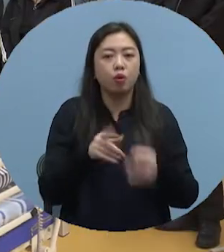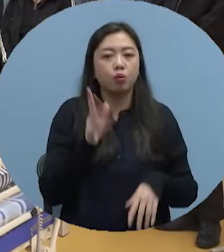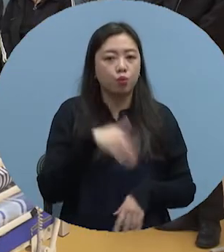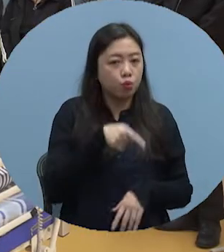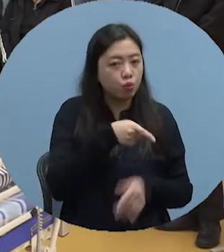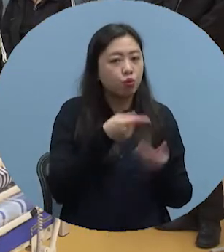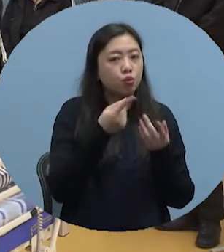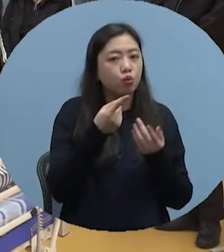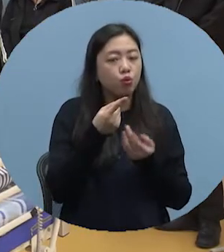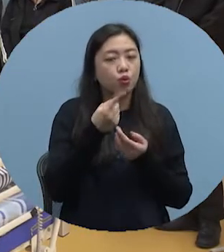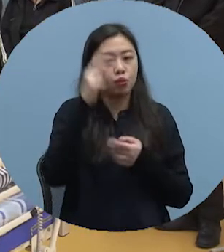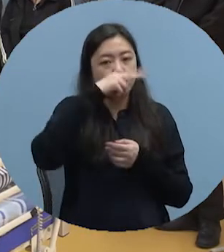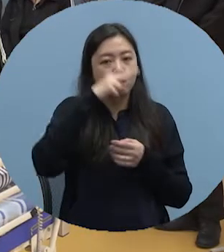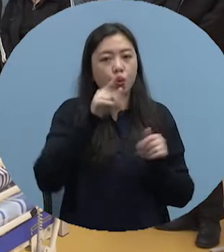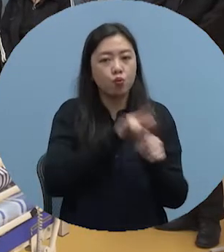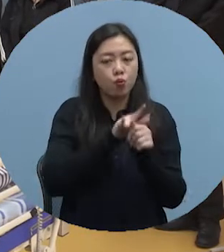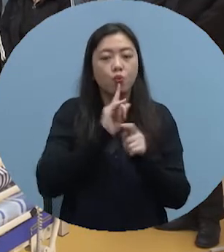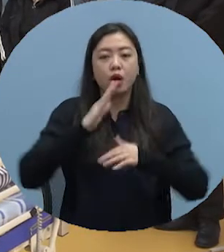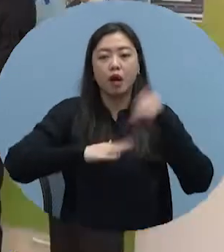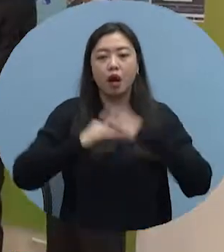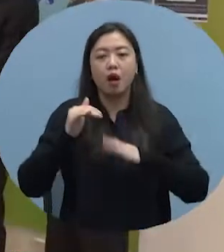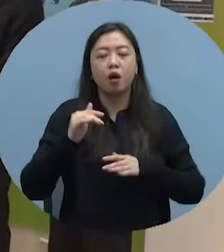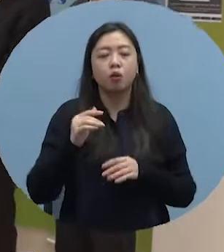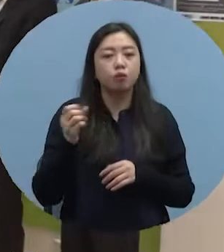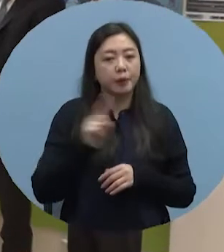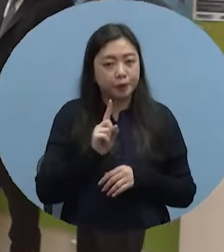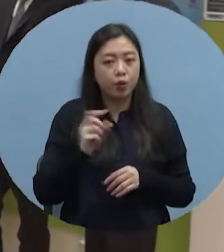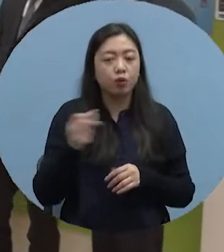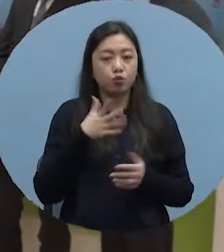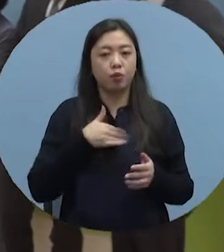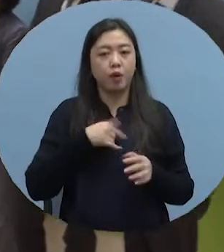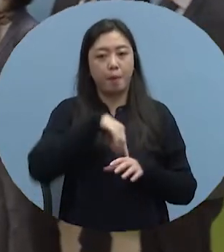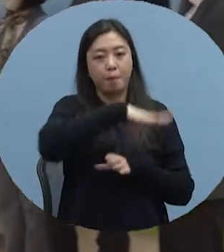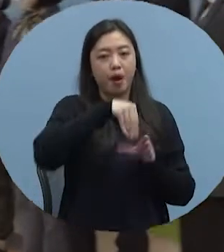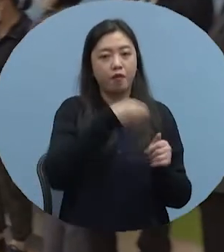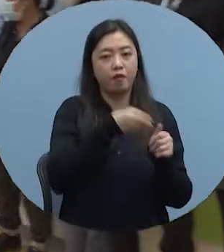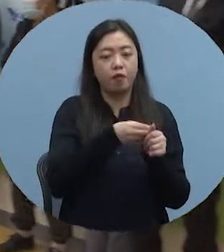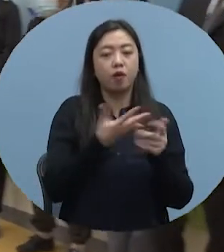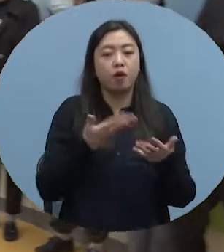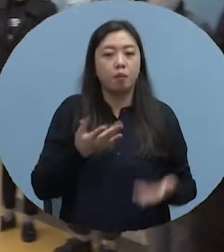和照顾技巧，连同这批正在受训的人员，本